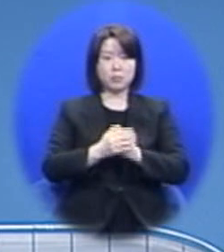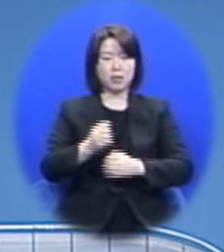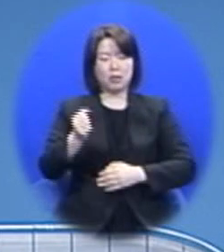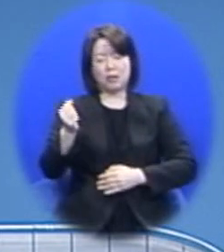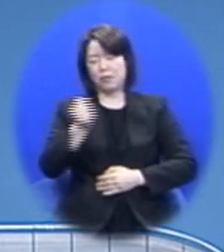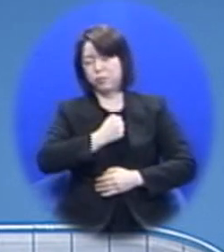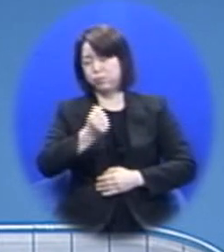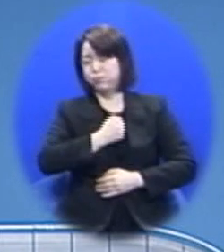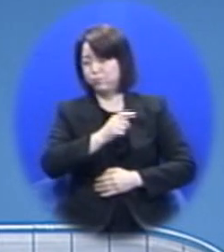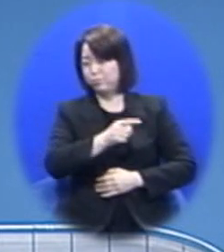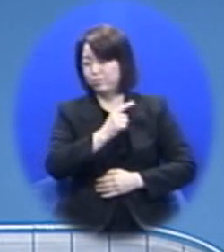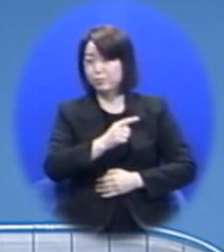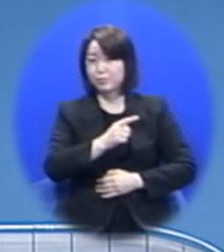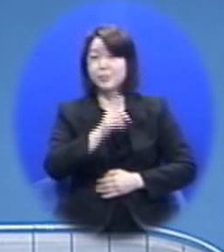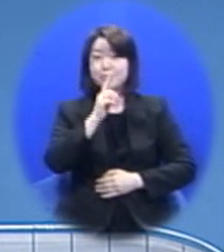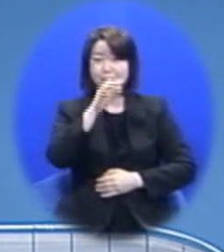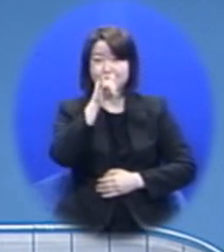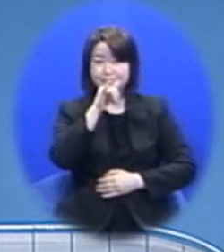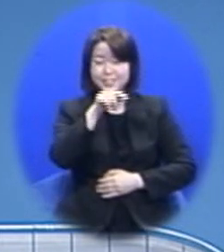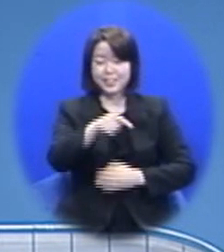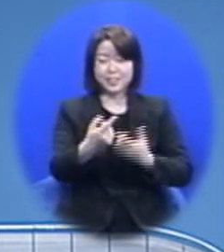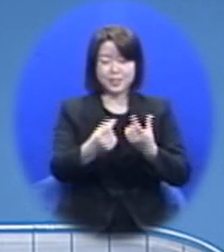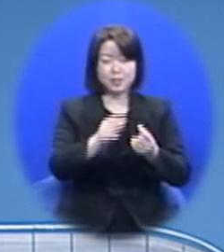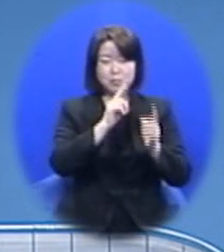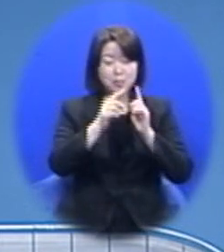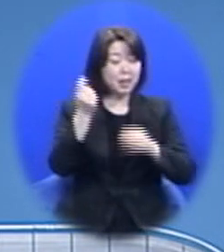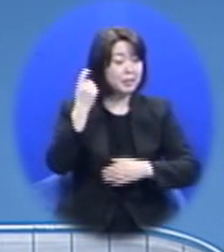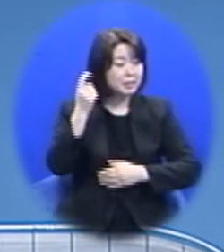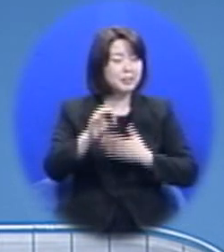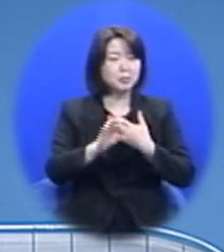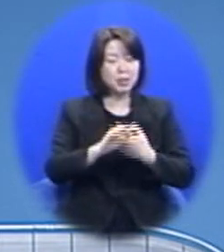가슴을 쳐요. 그런 말을 들을 때마다.